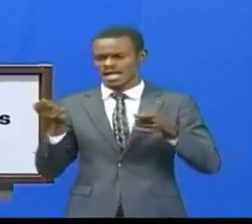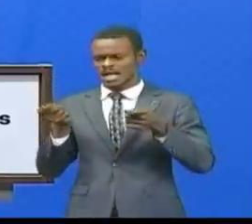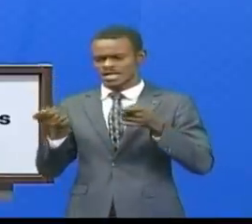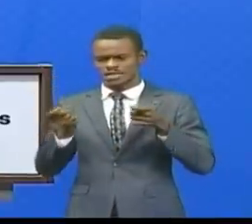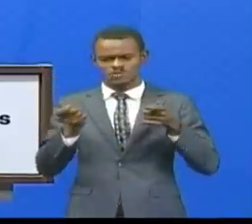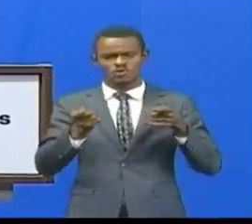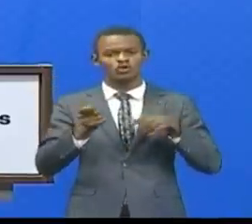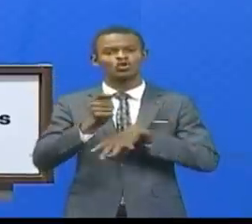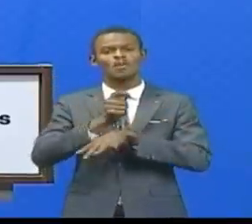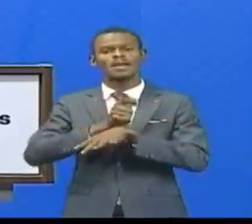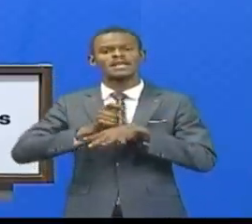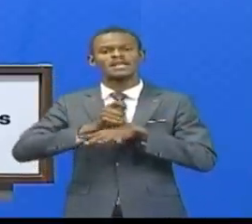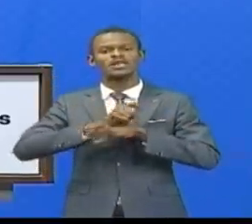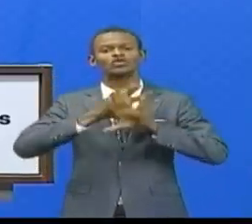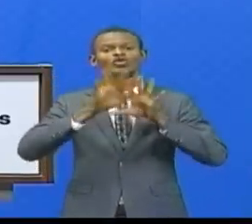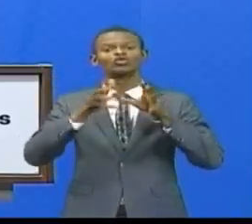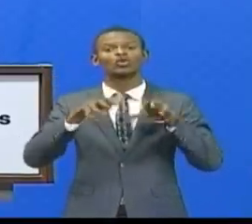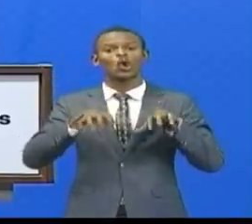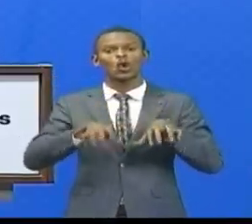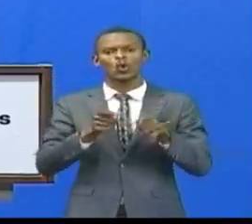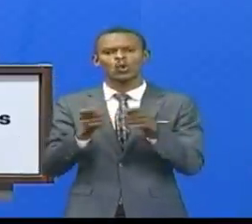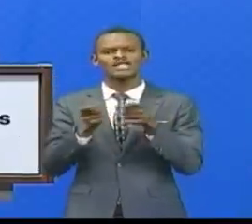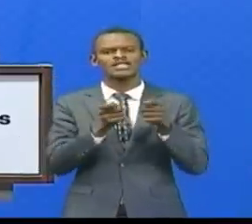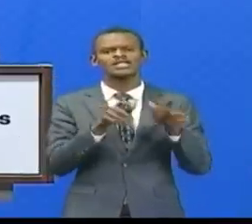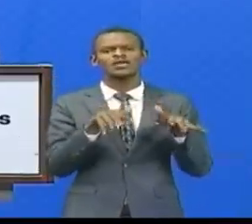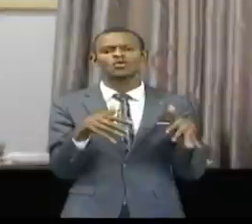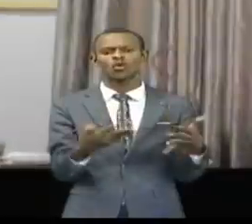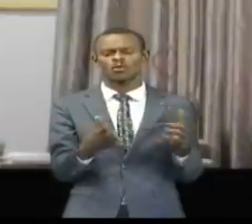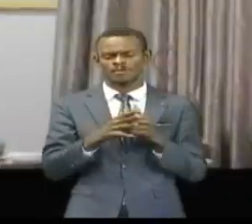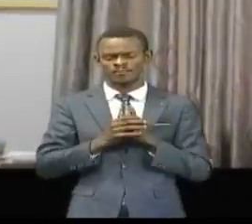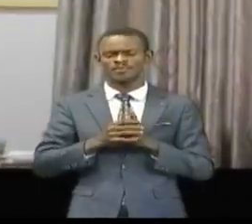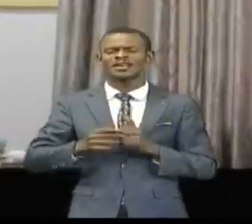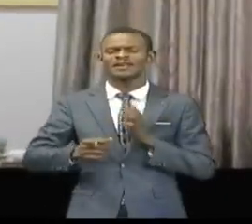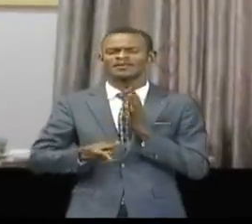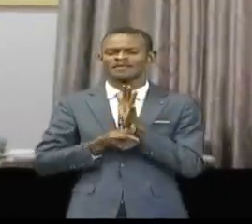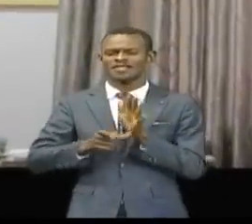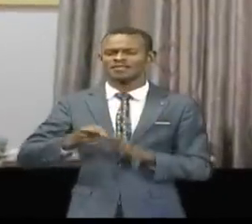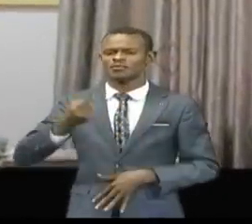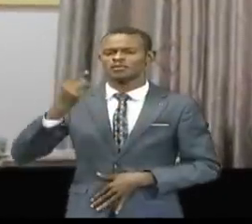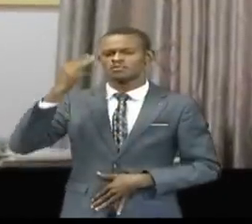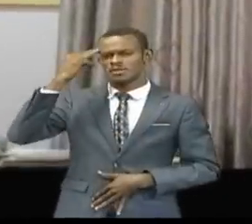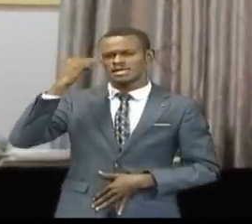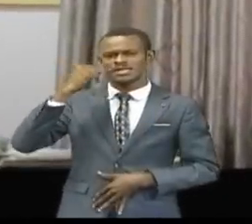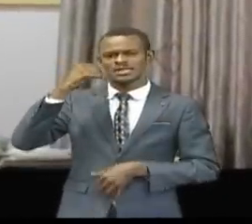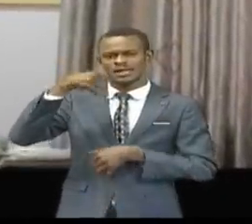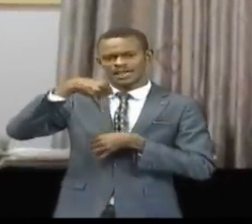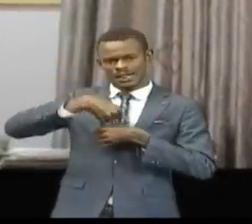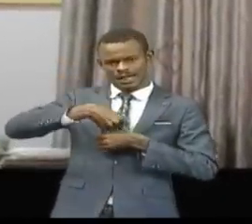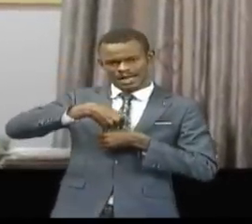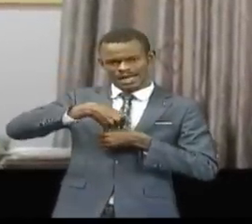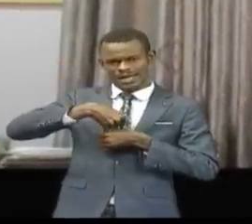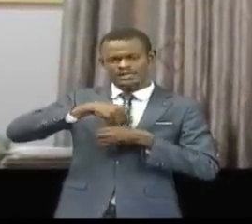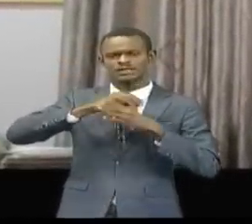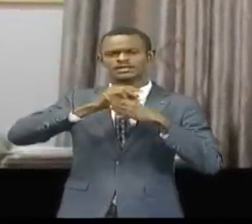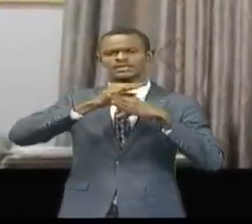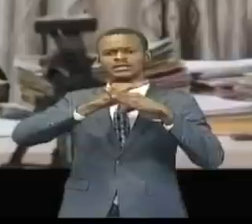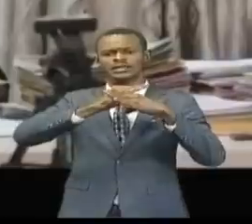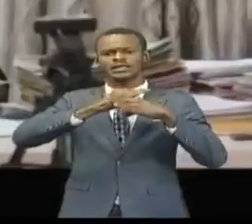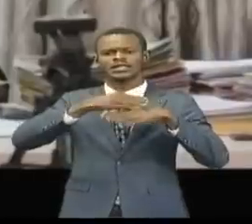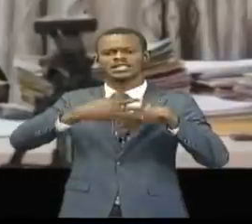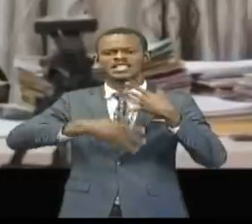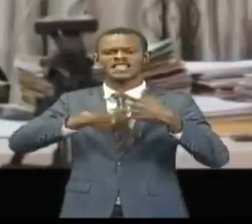vice-premier ministre, ministre de l'Intérieur, Sécurité, Décentralisation et Affaires coutumières,